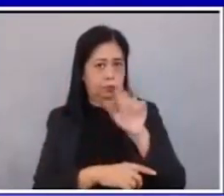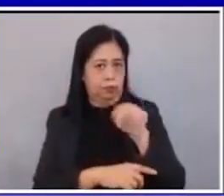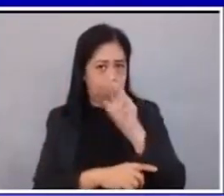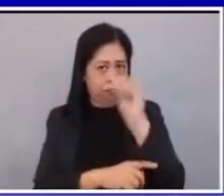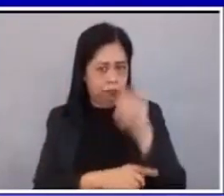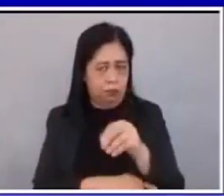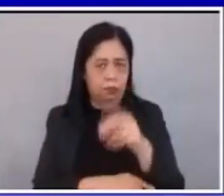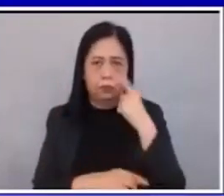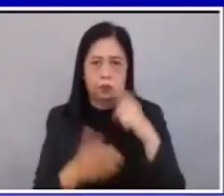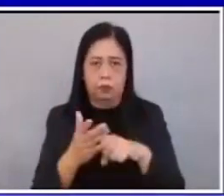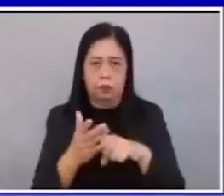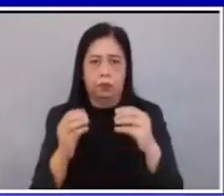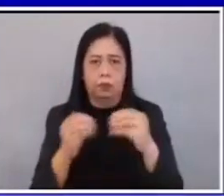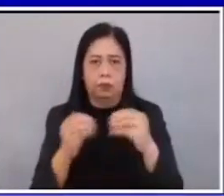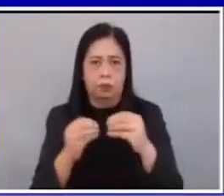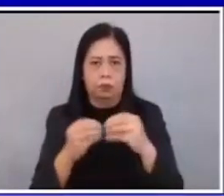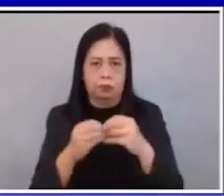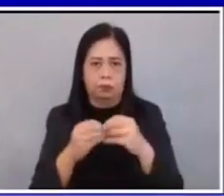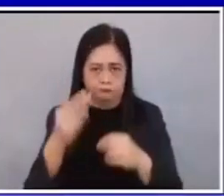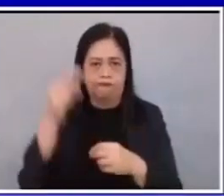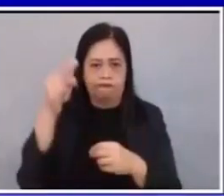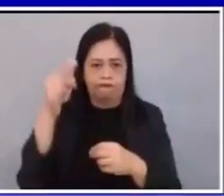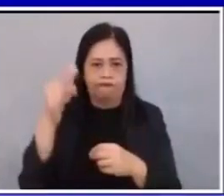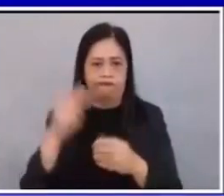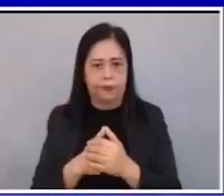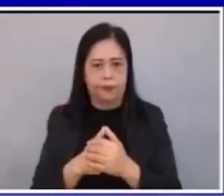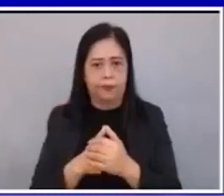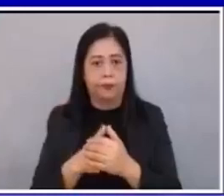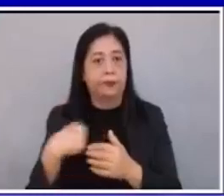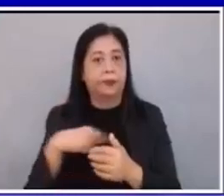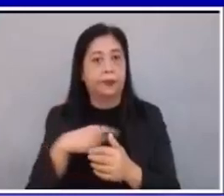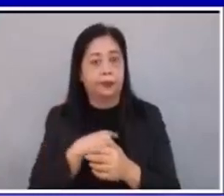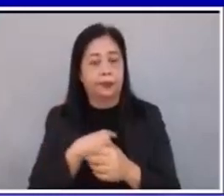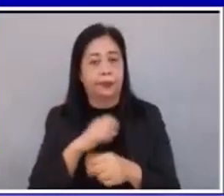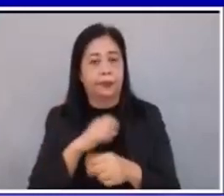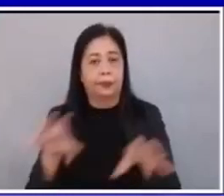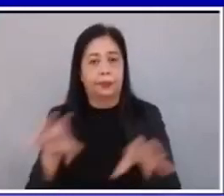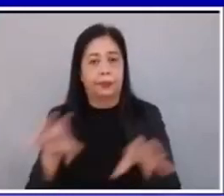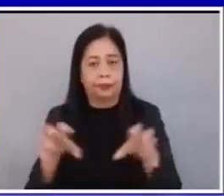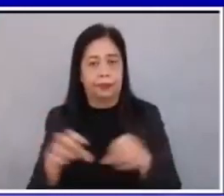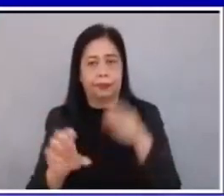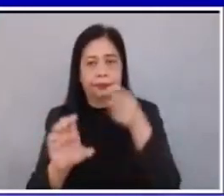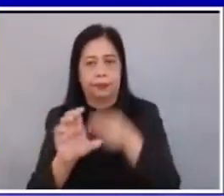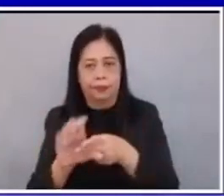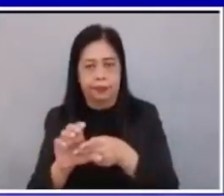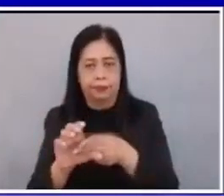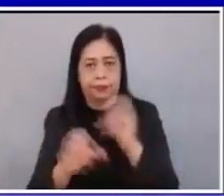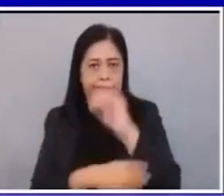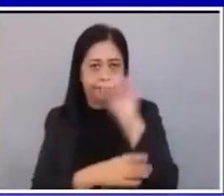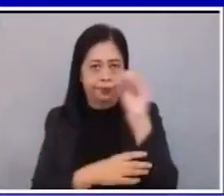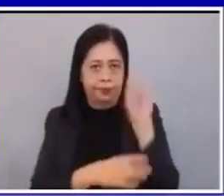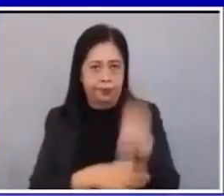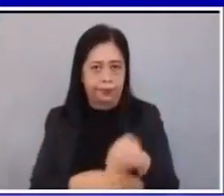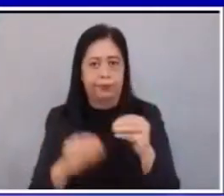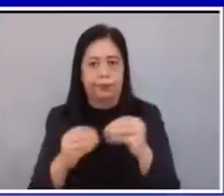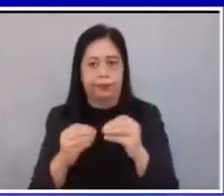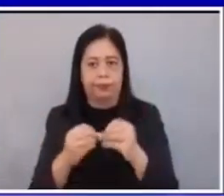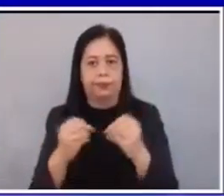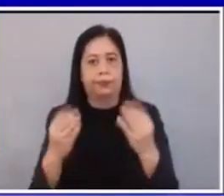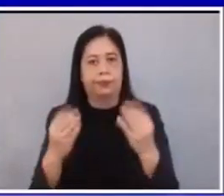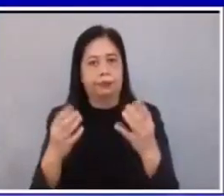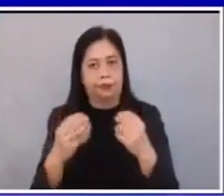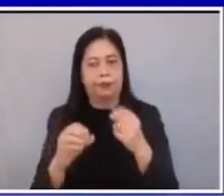natin na tumaas yung ating labor force participation rate. Mas marami ang nag-participate. And of